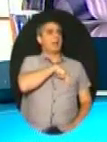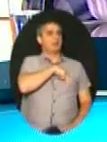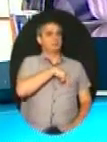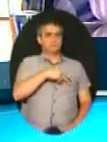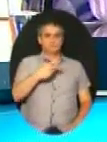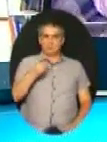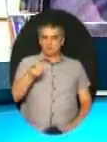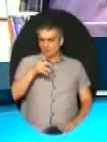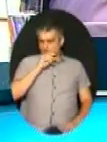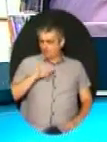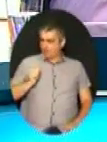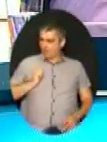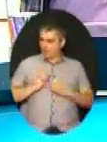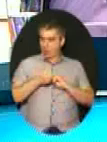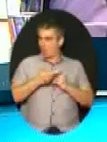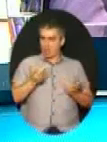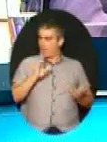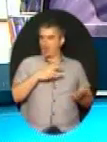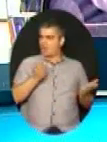שזוכה באולימפיאדה,